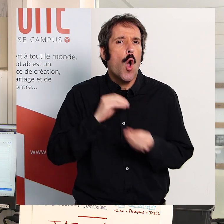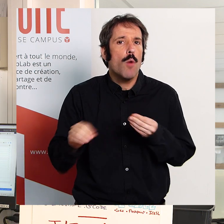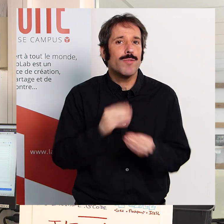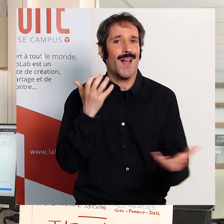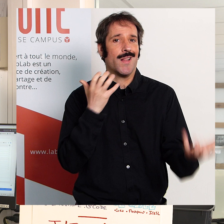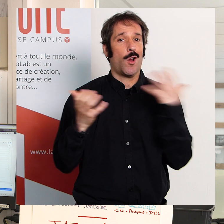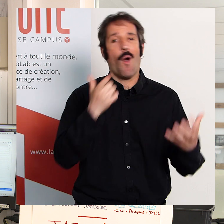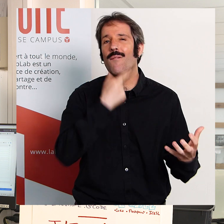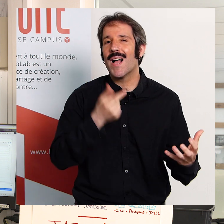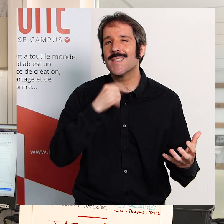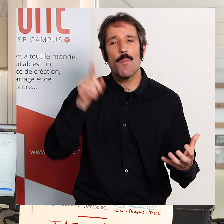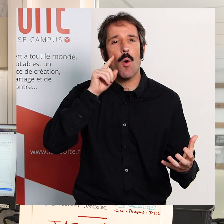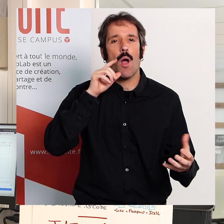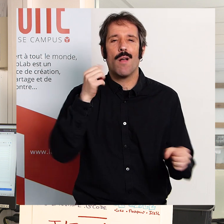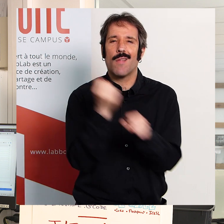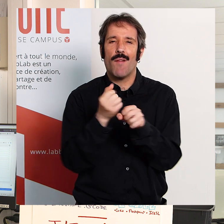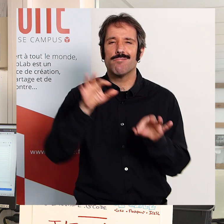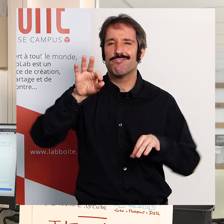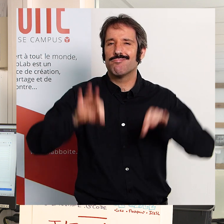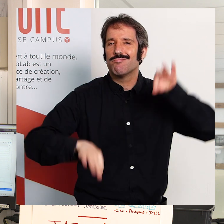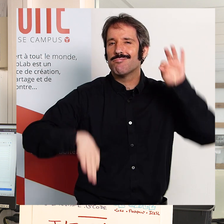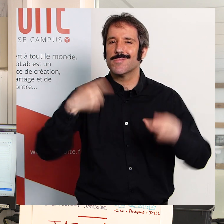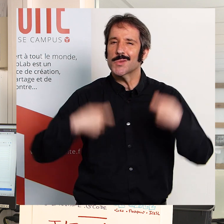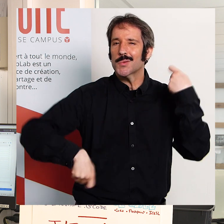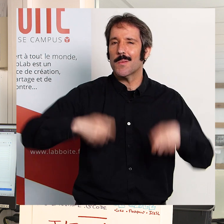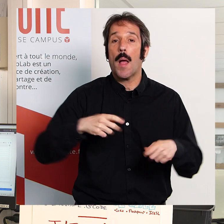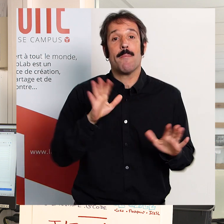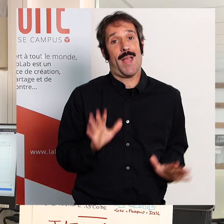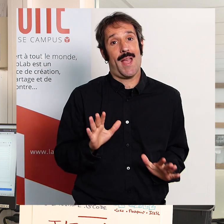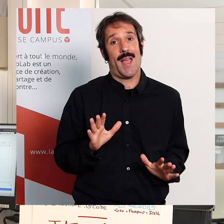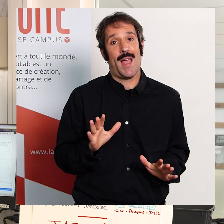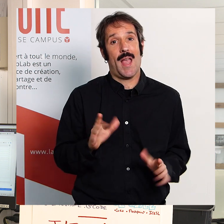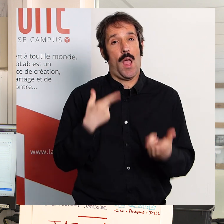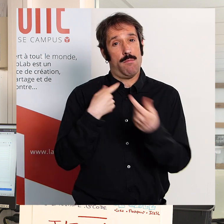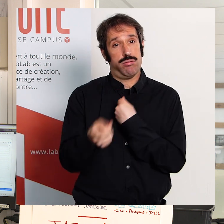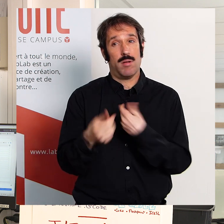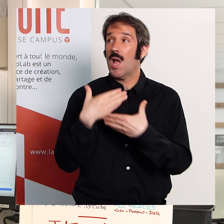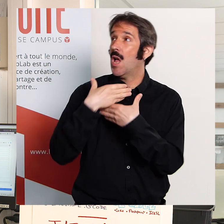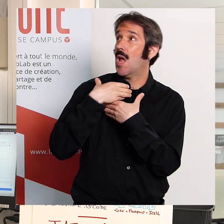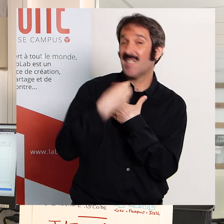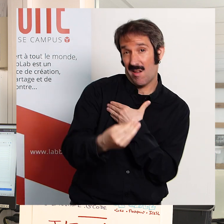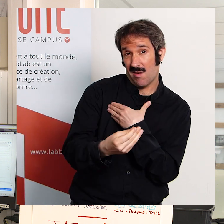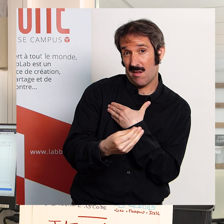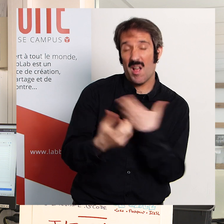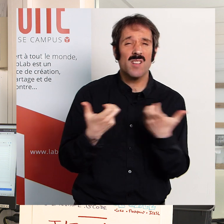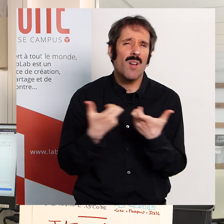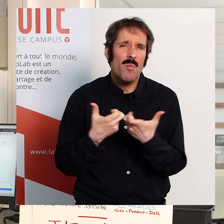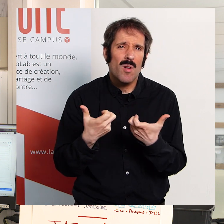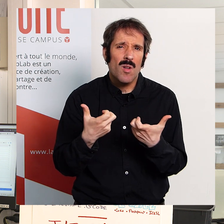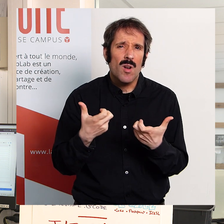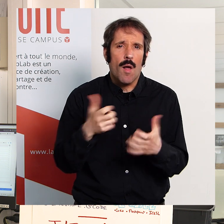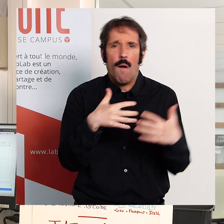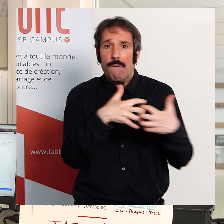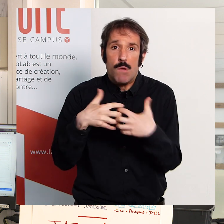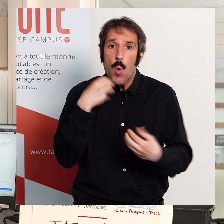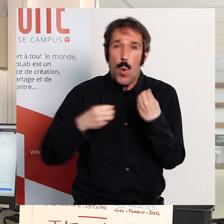Permet de faire des objets décoratifs très facilement parce qu'il est facile à travailler. En revanche, il est mal adapté pour des utilisations extérieures,